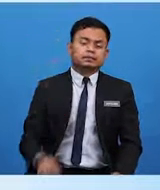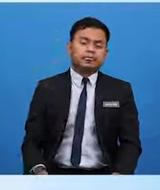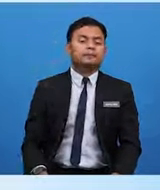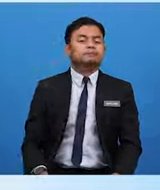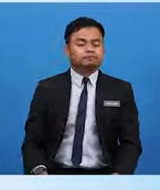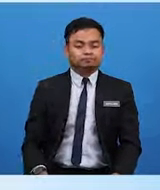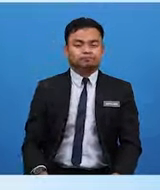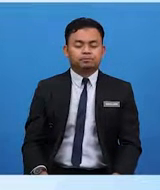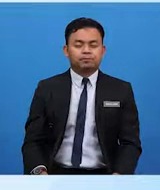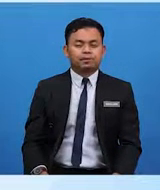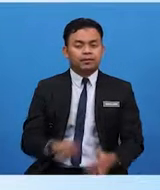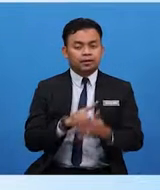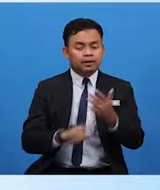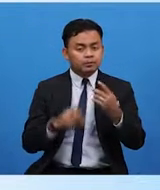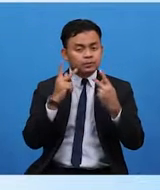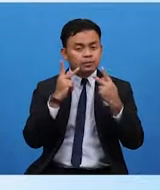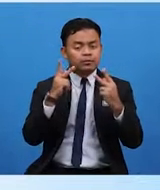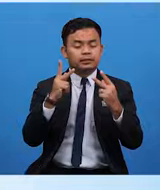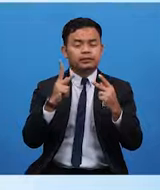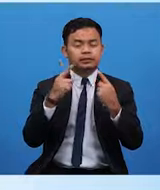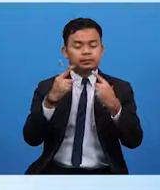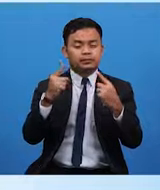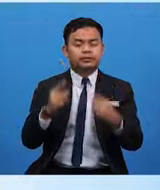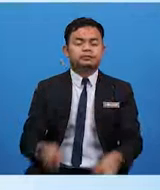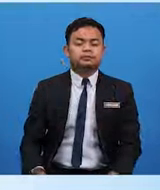hmm Apakah jawabannya mode-mode